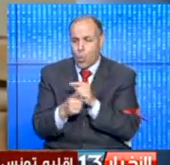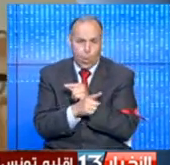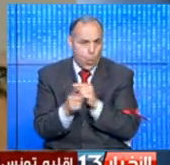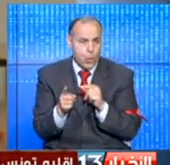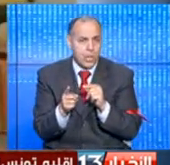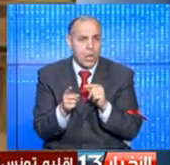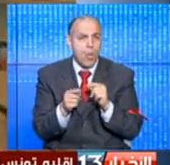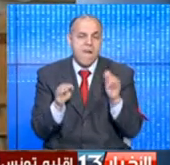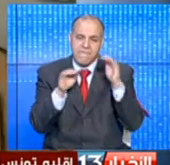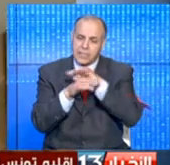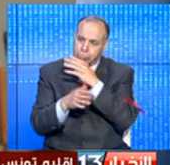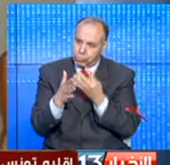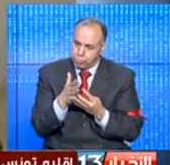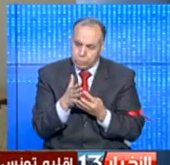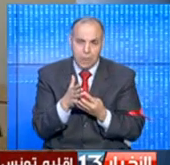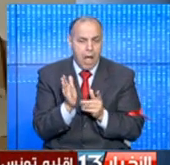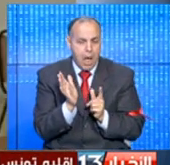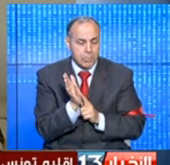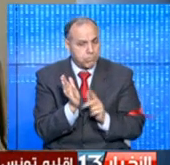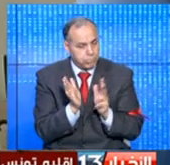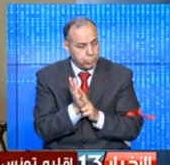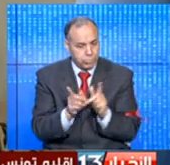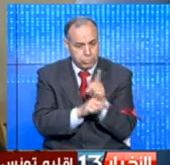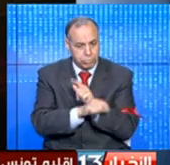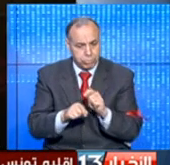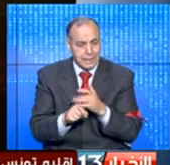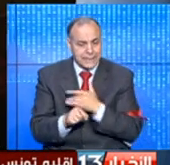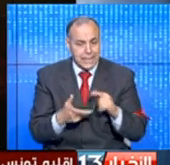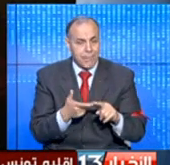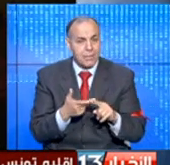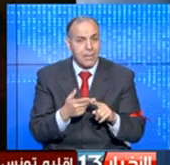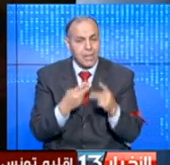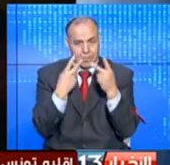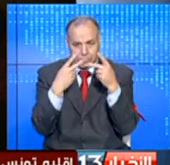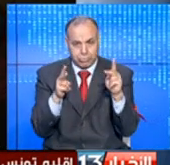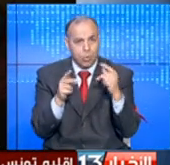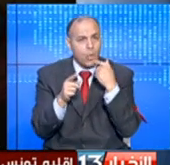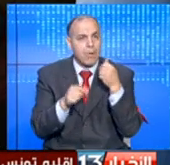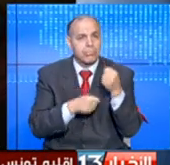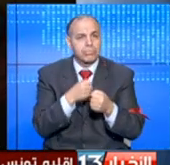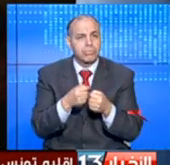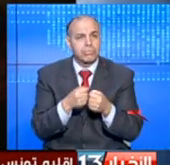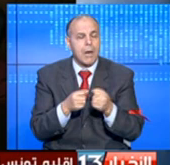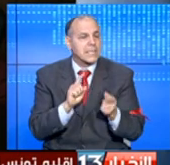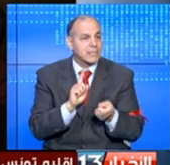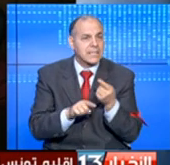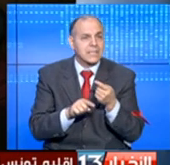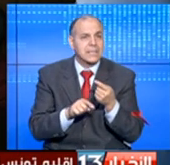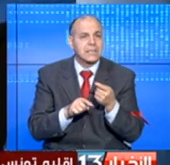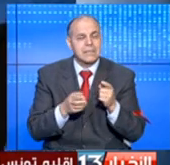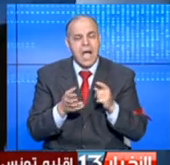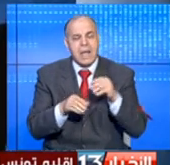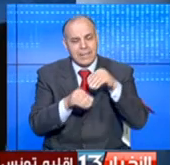والامسيات الشعريه مع تطبيق التدابير الوقائيه اللازمه مع السماح ايضا بممارسه الانشطه الخاصه بال اروقه